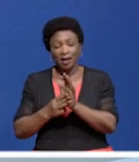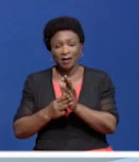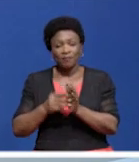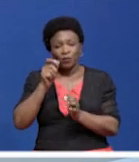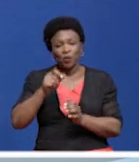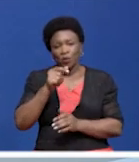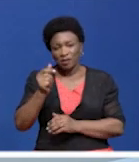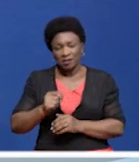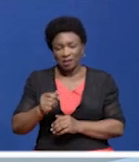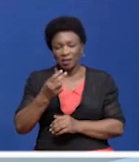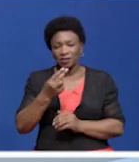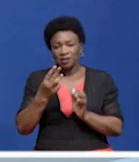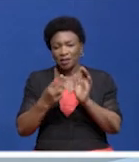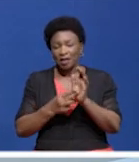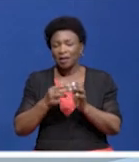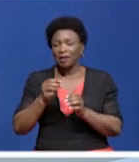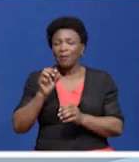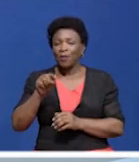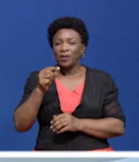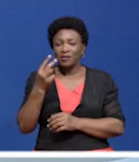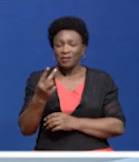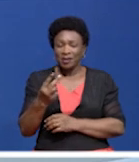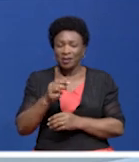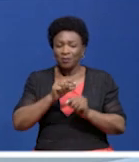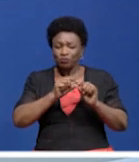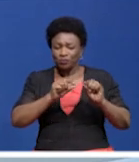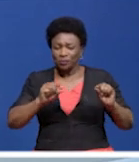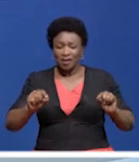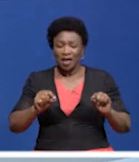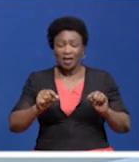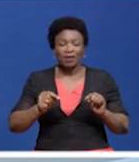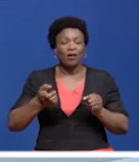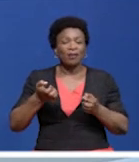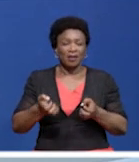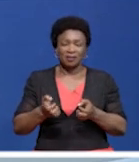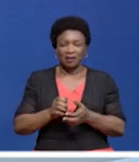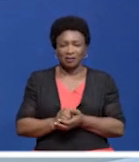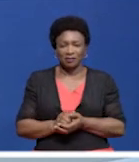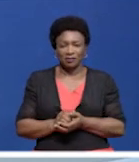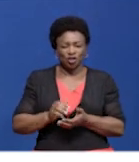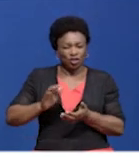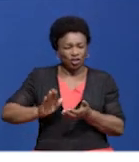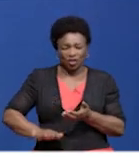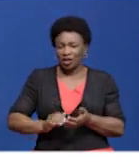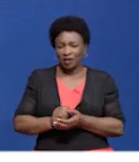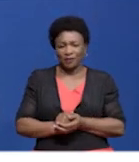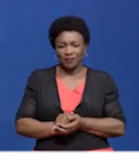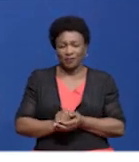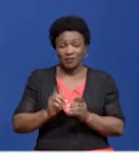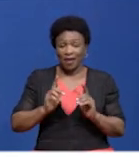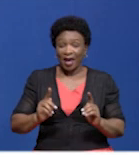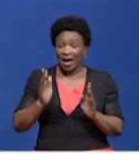2. wana kwenye mstar wa kaba wa kini k maana ile extreme poverty sasa kama hali ndio